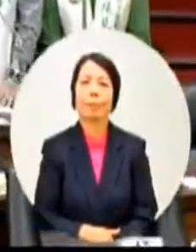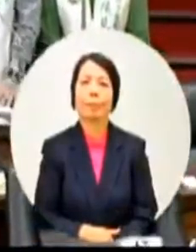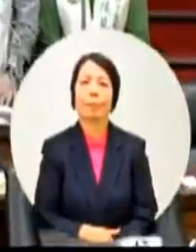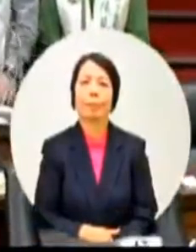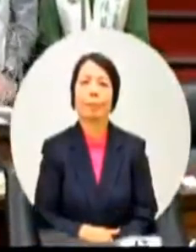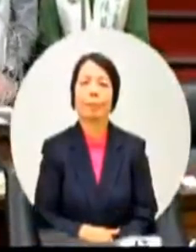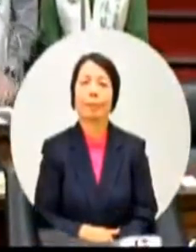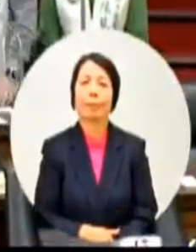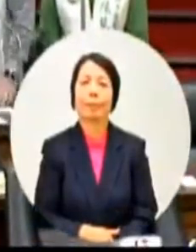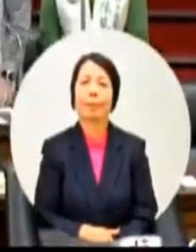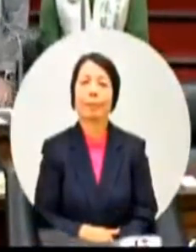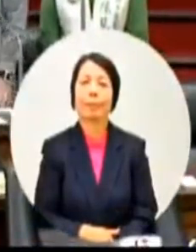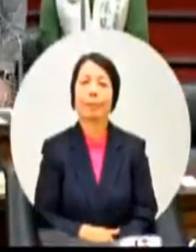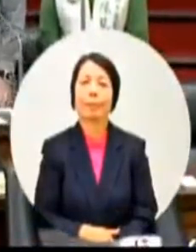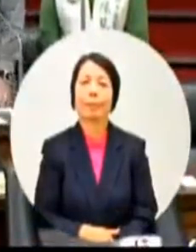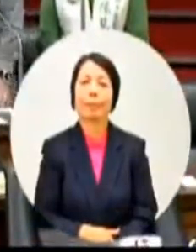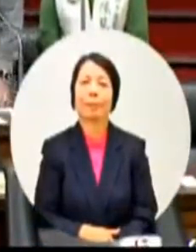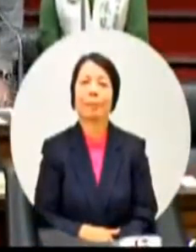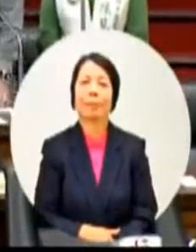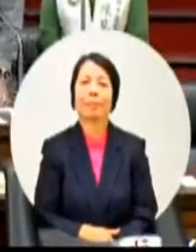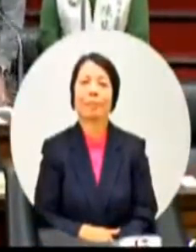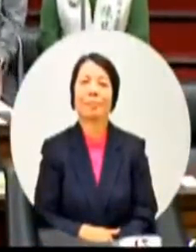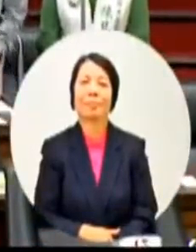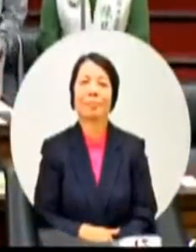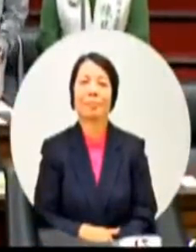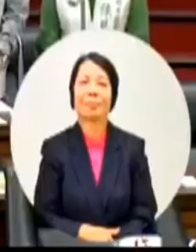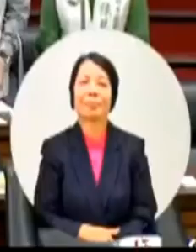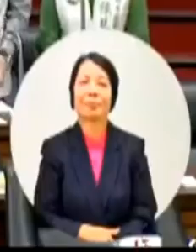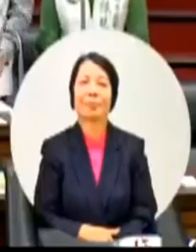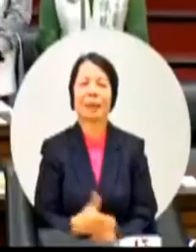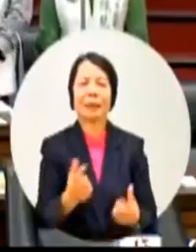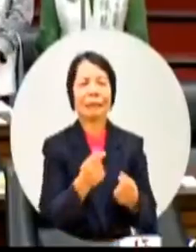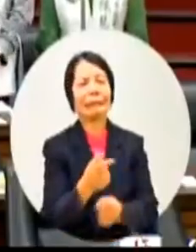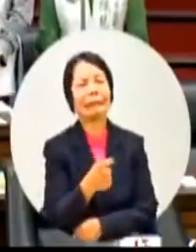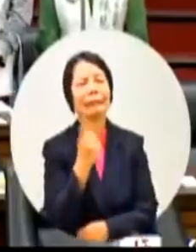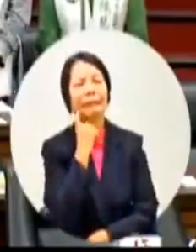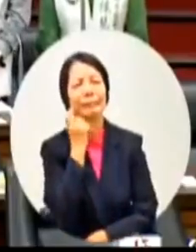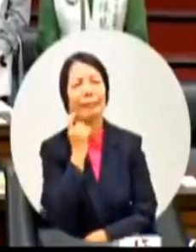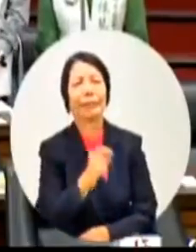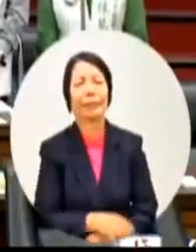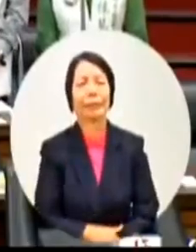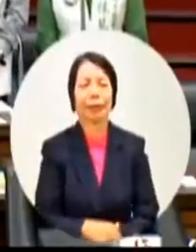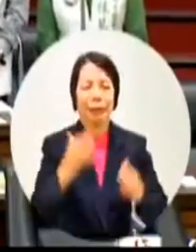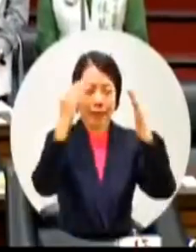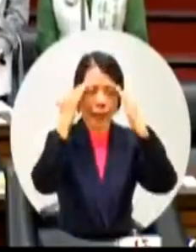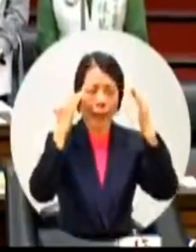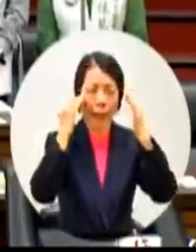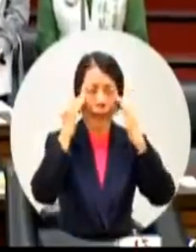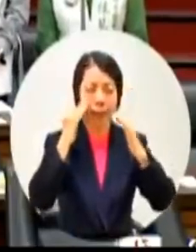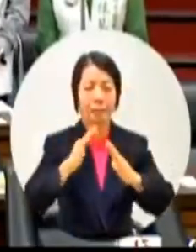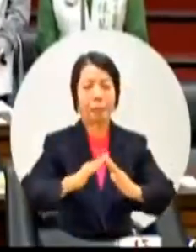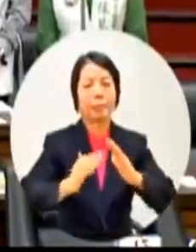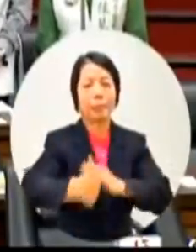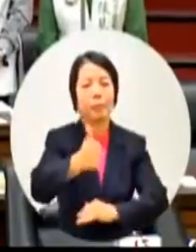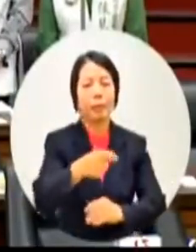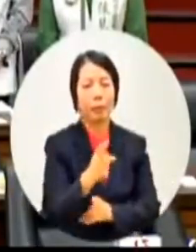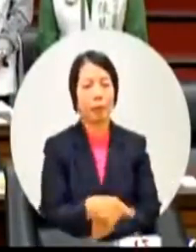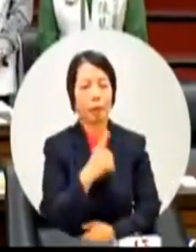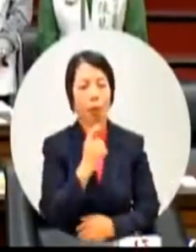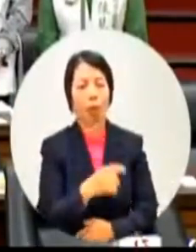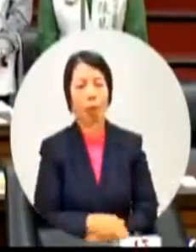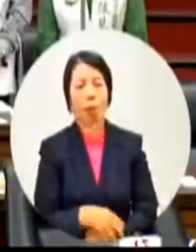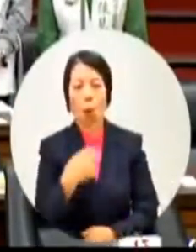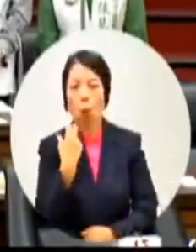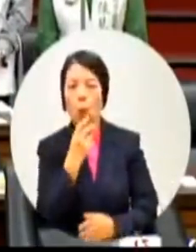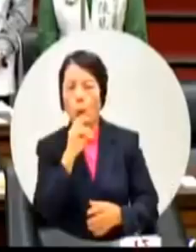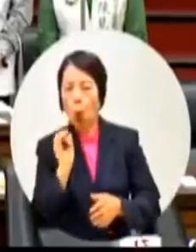欸，泡沫了。为什么？以韩市长的口才跟反应，你这样的回应，顿得阿德是你做袂到吼。